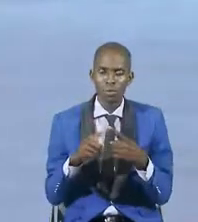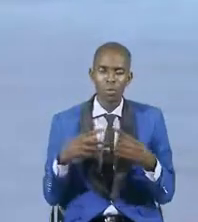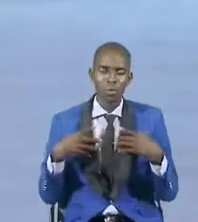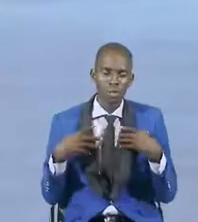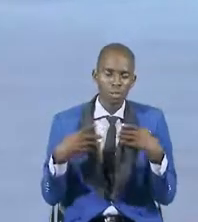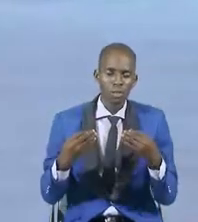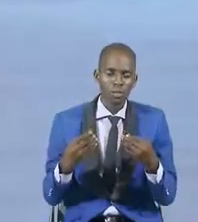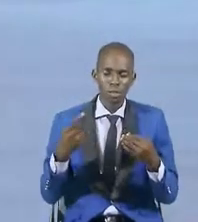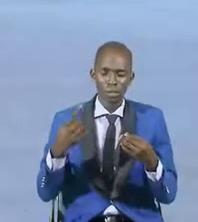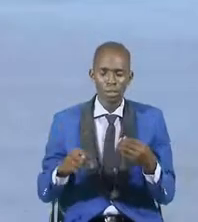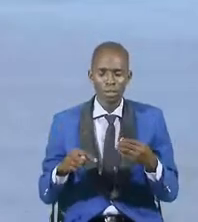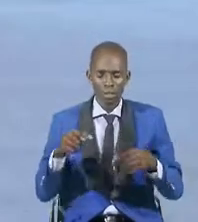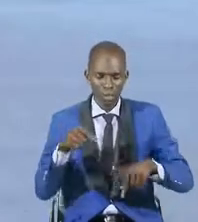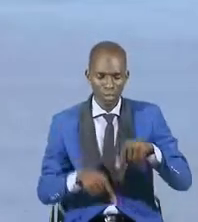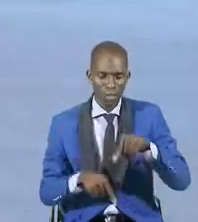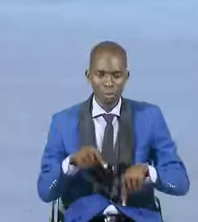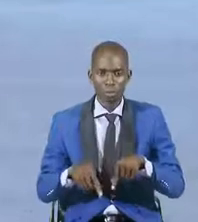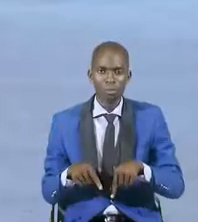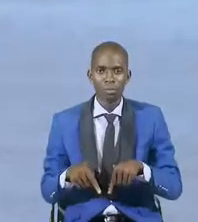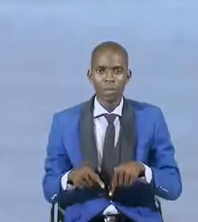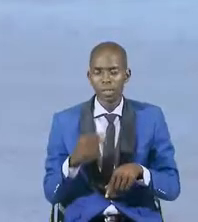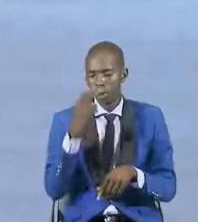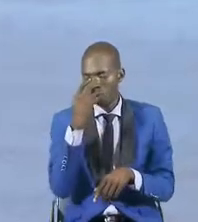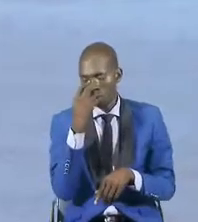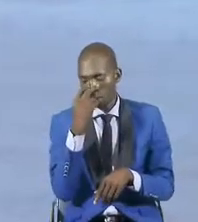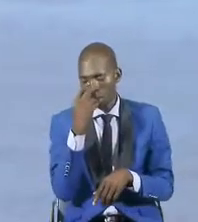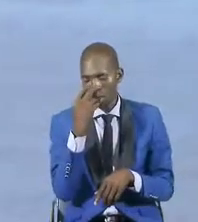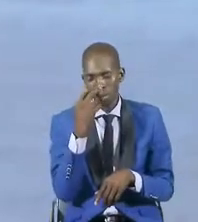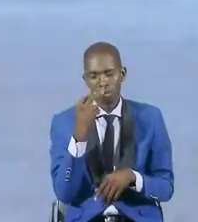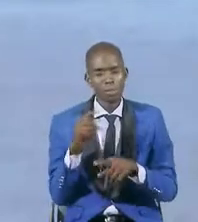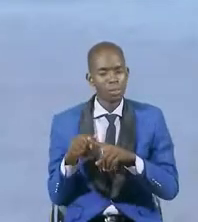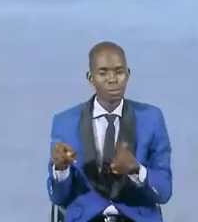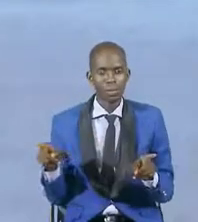le don, il y a plusieurs guérisons. Le don pour guérir